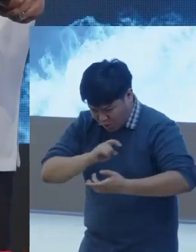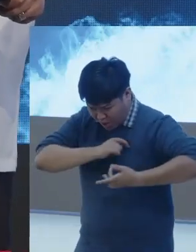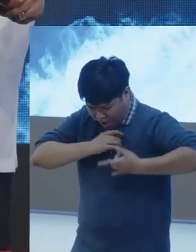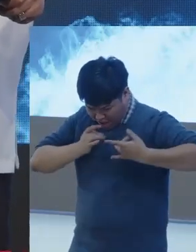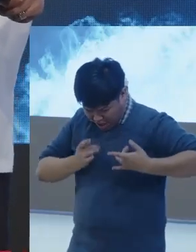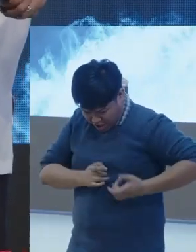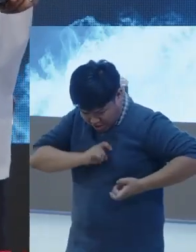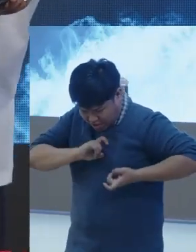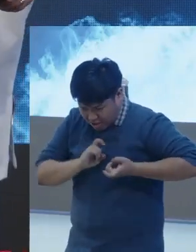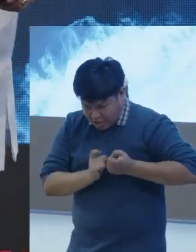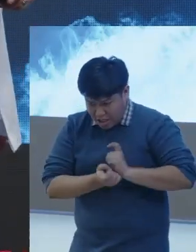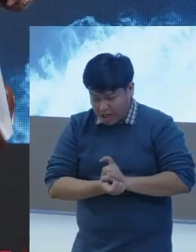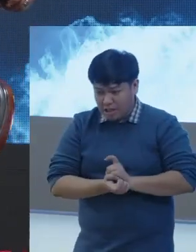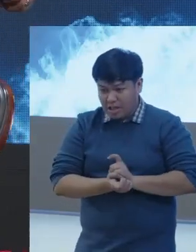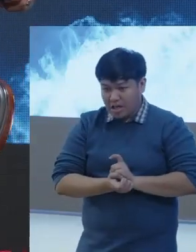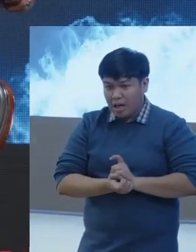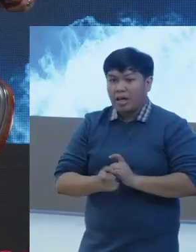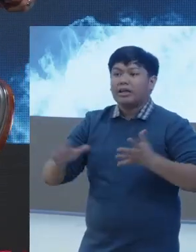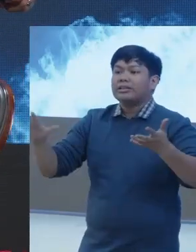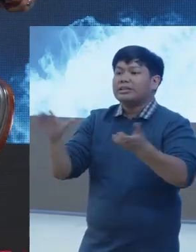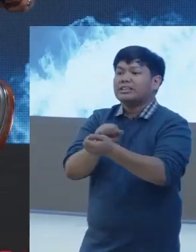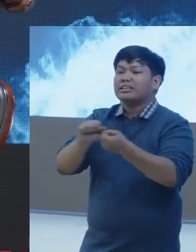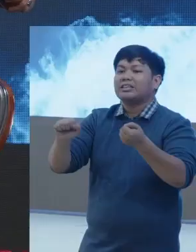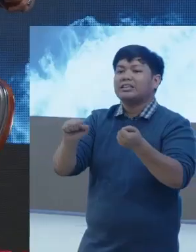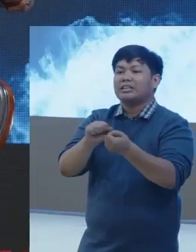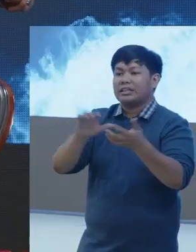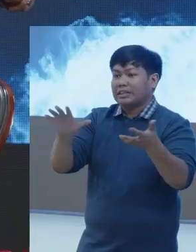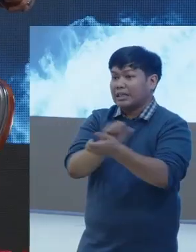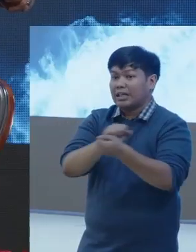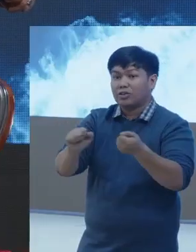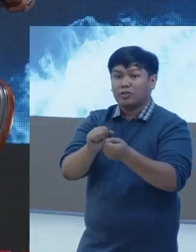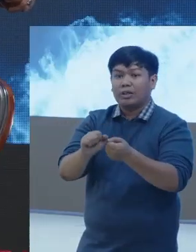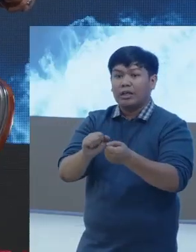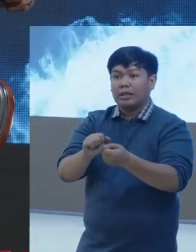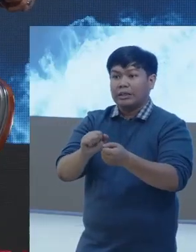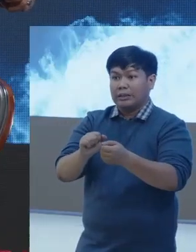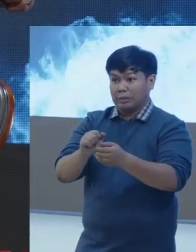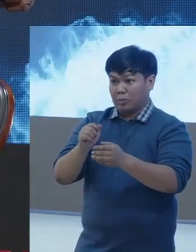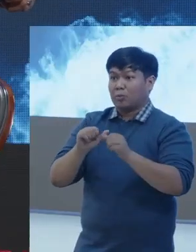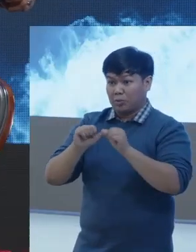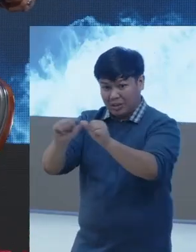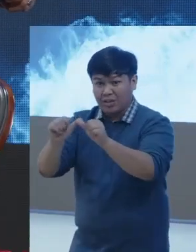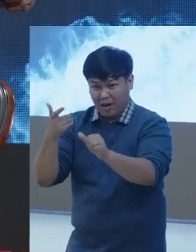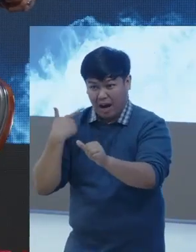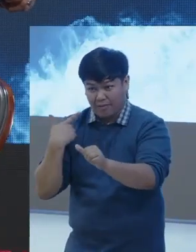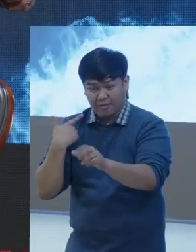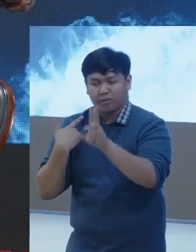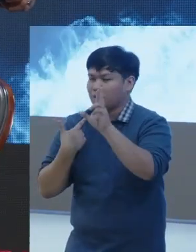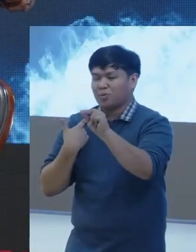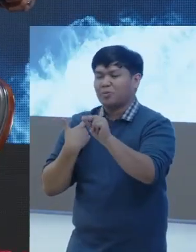it. At least for the time being. Not for 150 years.